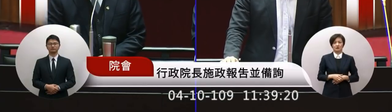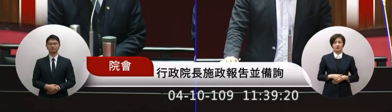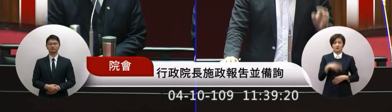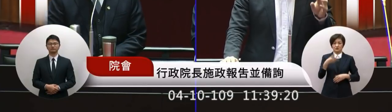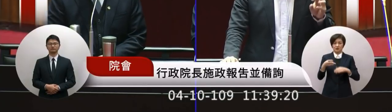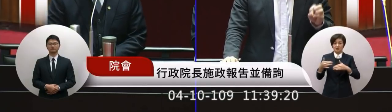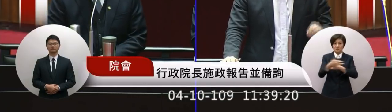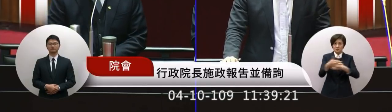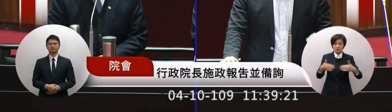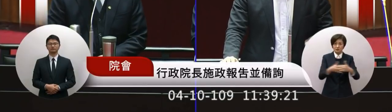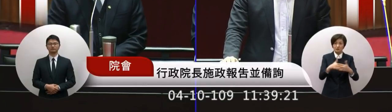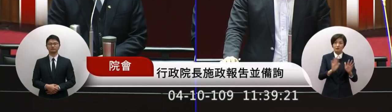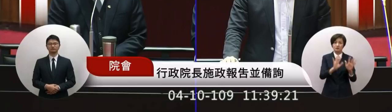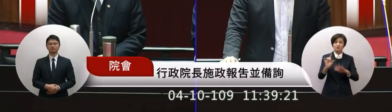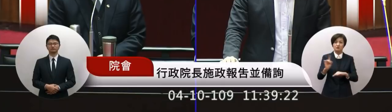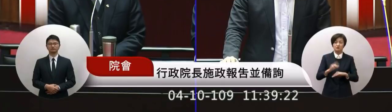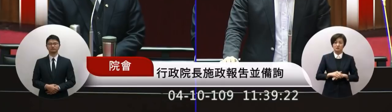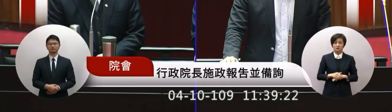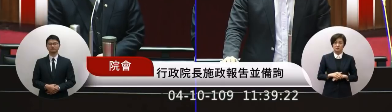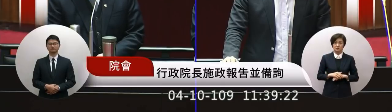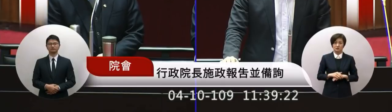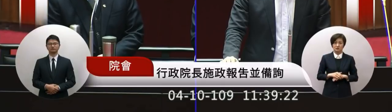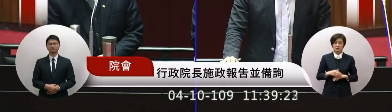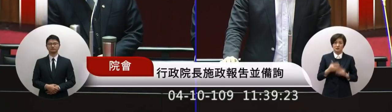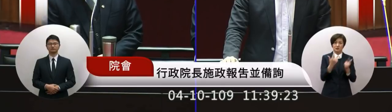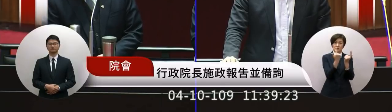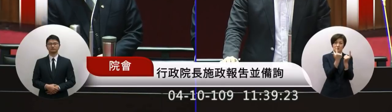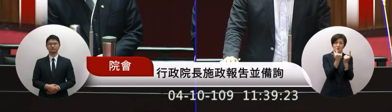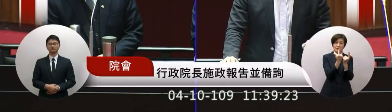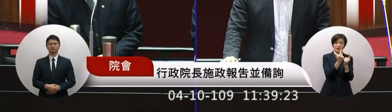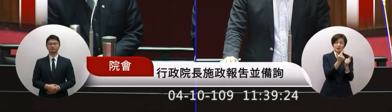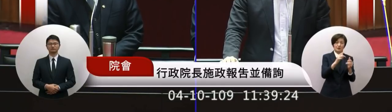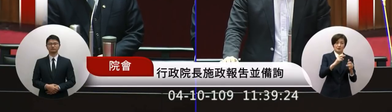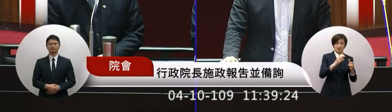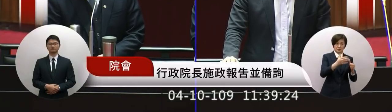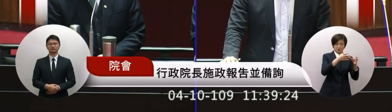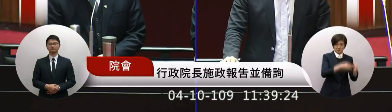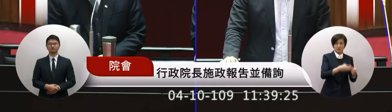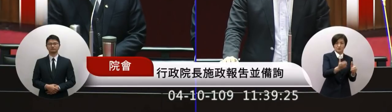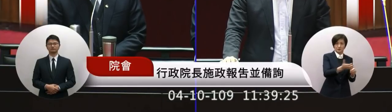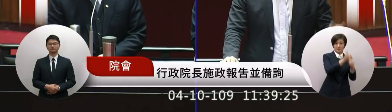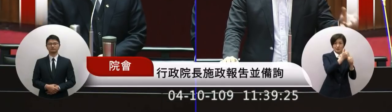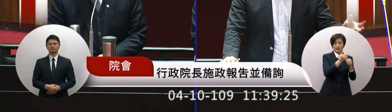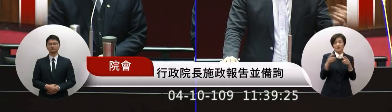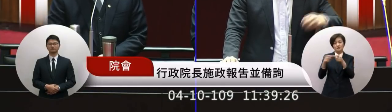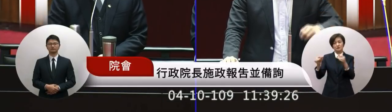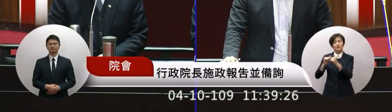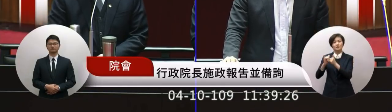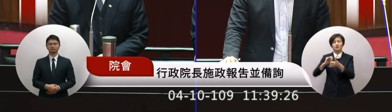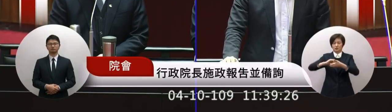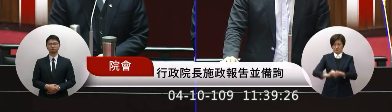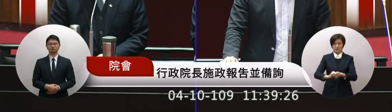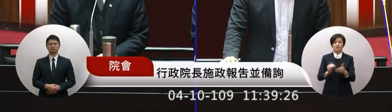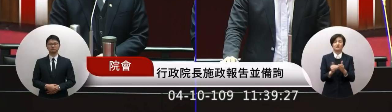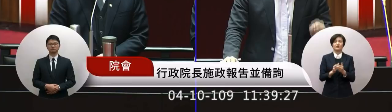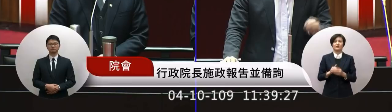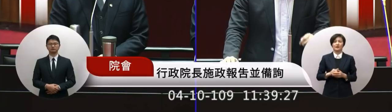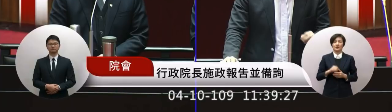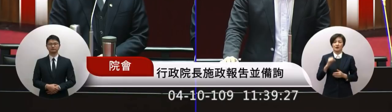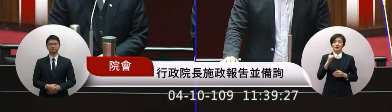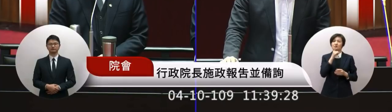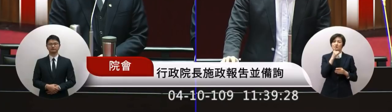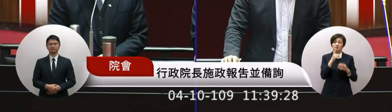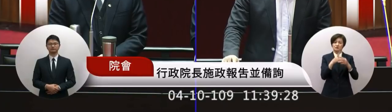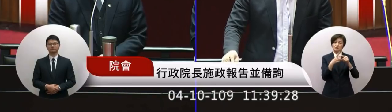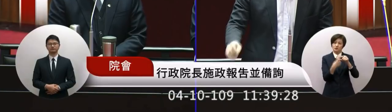哦，过去包括决定要伫这个台北来做首都，有那是日本人决定的，后来中华民国来到台湾嘛